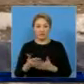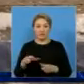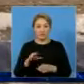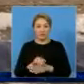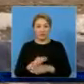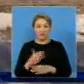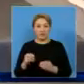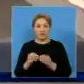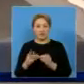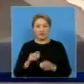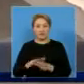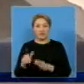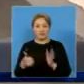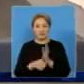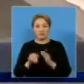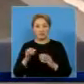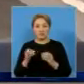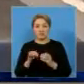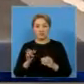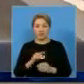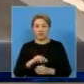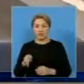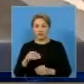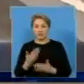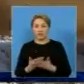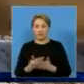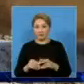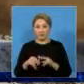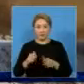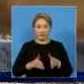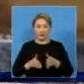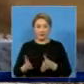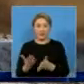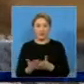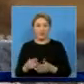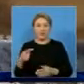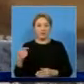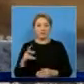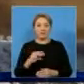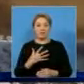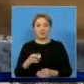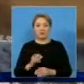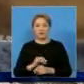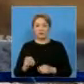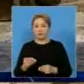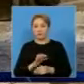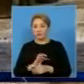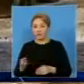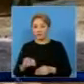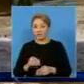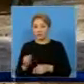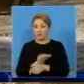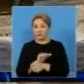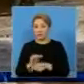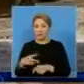числе 13,6 миллиардов тенге на реконструкцию дорог, 1,5 миллиарда тенге на средний ремонт,